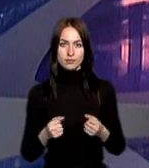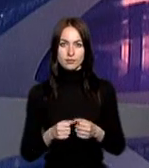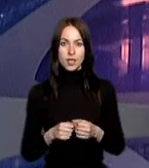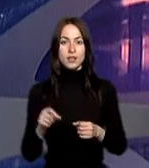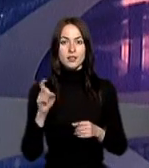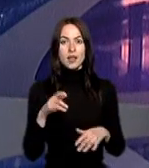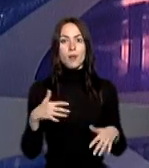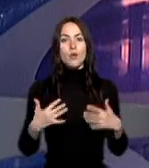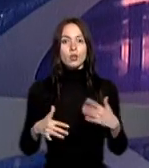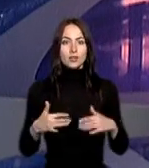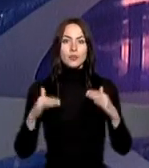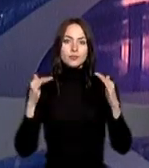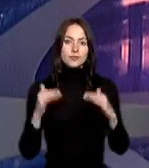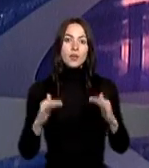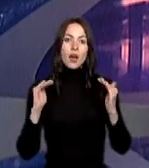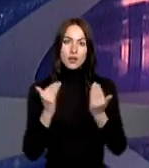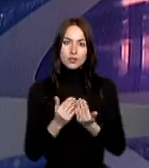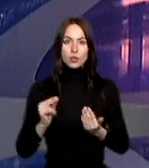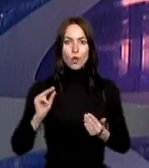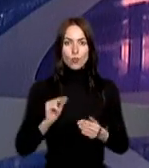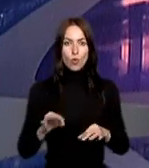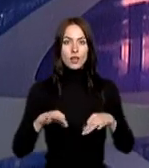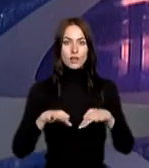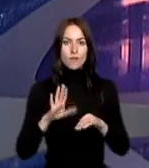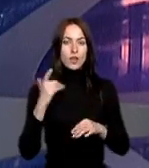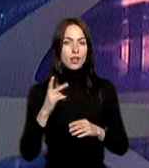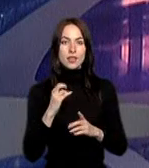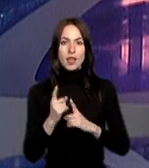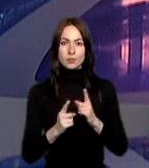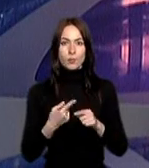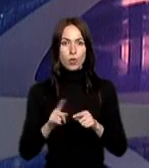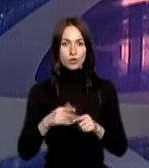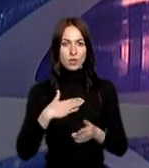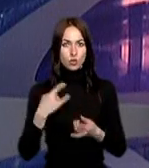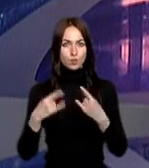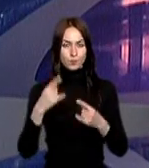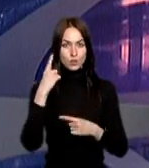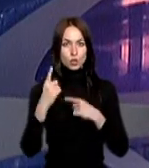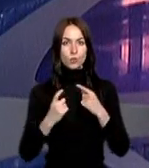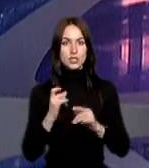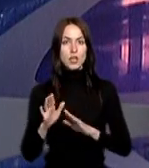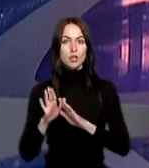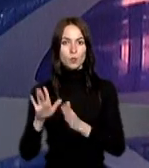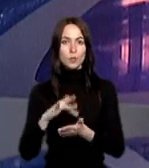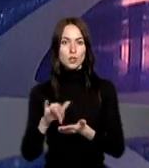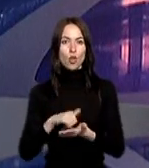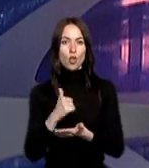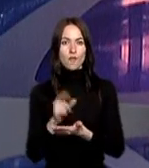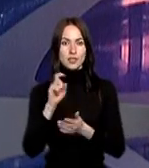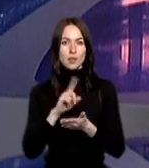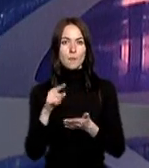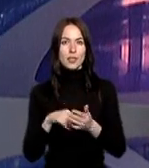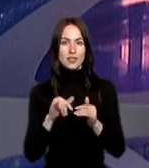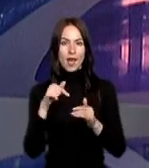Із послабленням карантину робота транспорту у Харкові не зміниться. Про це Суспільному повідомив заступник міського голови з питань інфраструктури